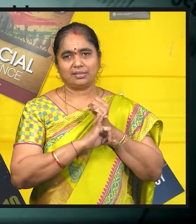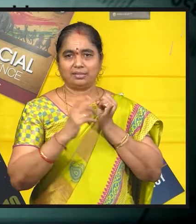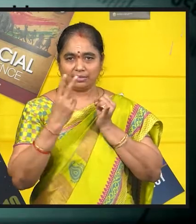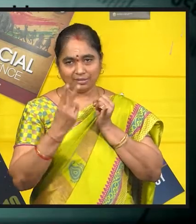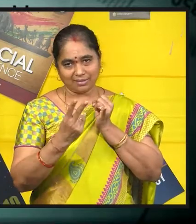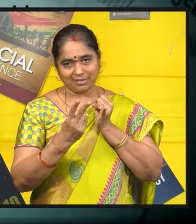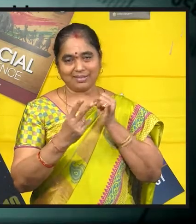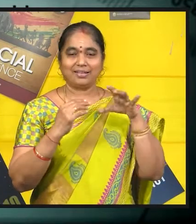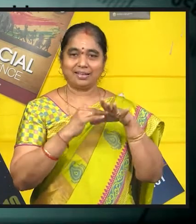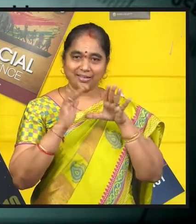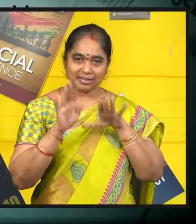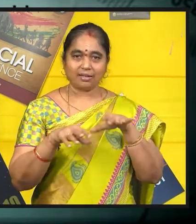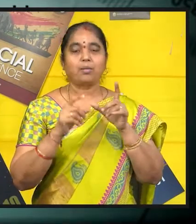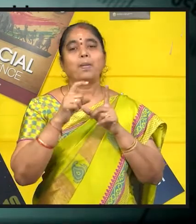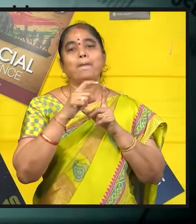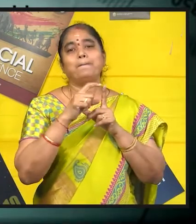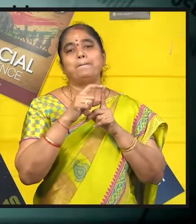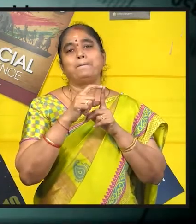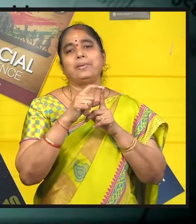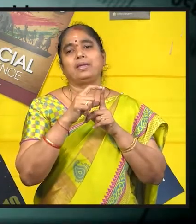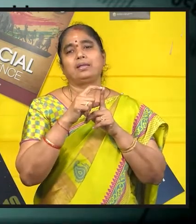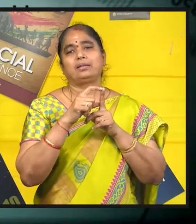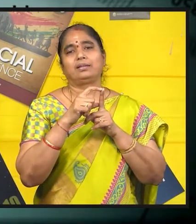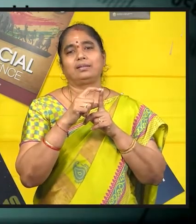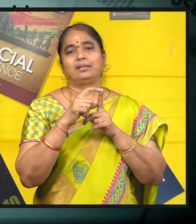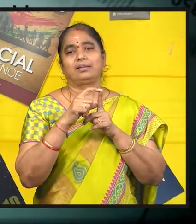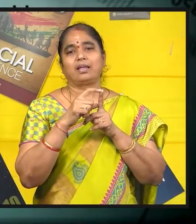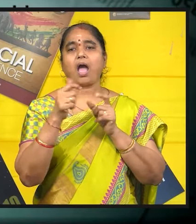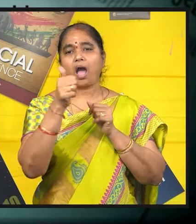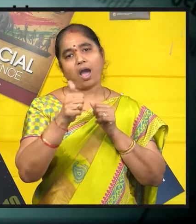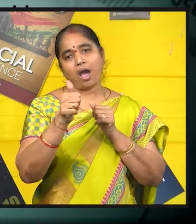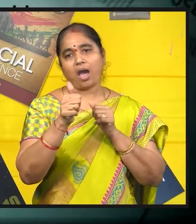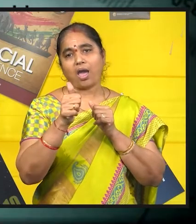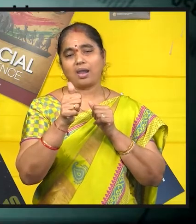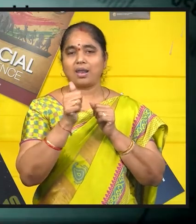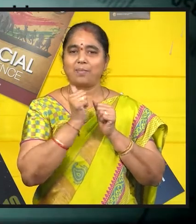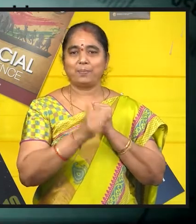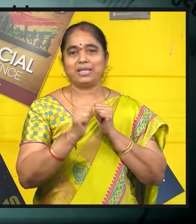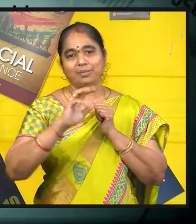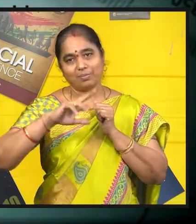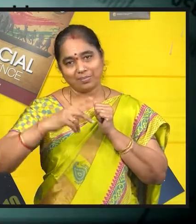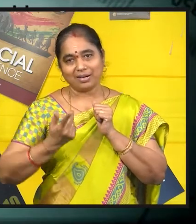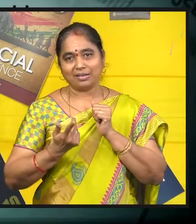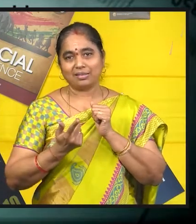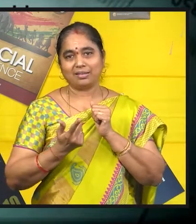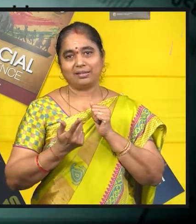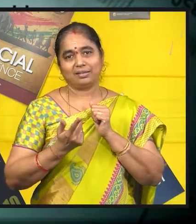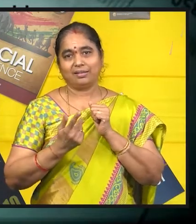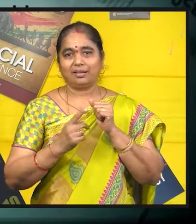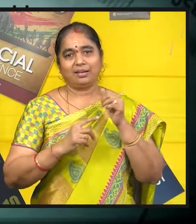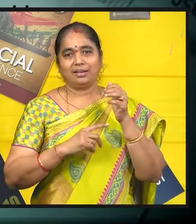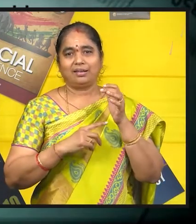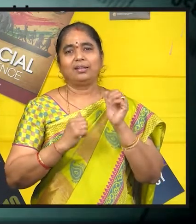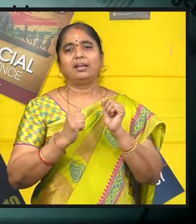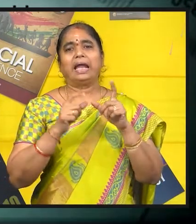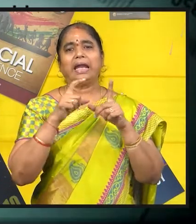ஆர்பிட்டாலில் 2 எலக்ட்ரான் போயிடும். பி ஆர்பிட்டாலுக்கு வரீங்க, பி ஆர்பிட்டாலில் 6 எலக்ட்ரான் போயிடும். அதுக்கடுத்தது டி